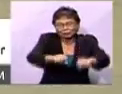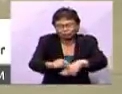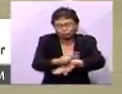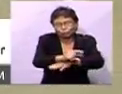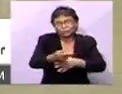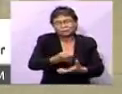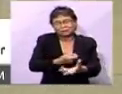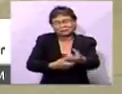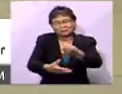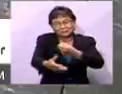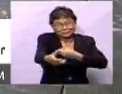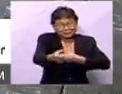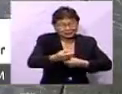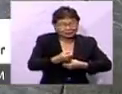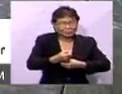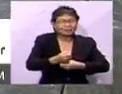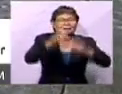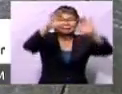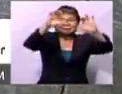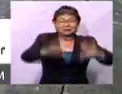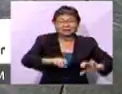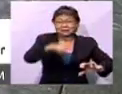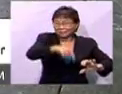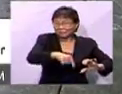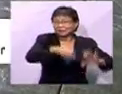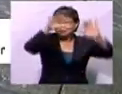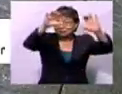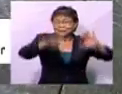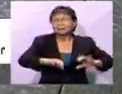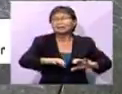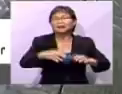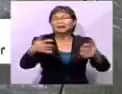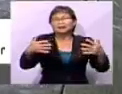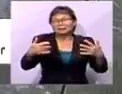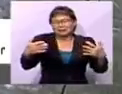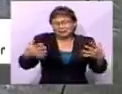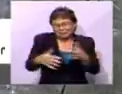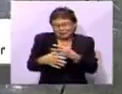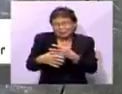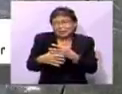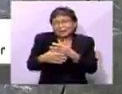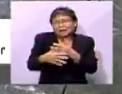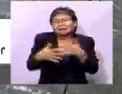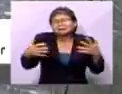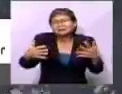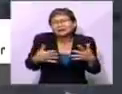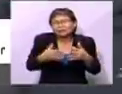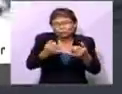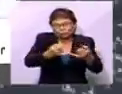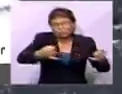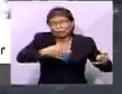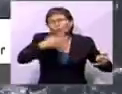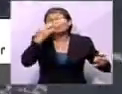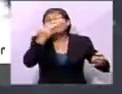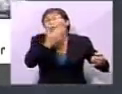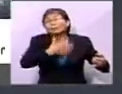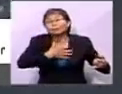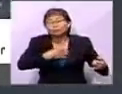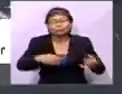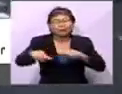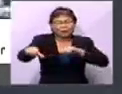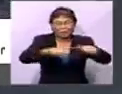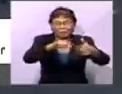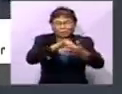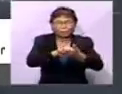menggunakan jala. Dipercayai kaedah laplai ini, ikan-ikan akan takut kepada tali berwarna putih itu. Lazimnya aktiviti